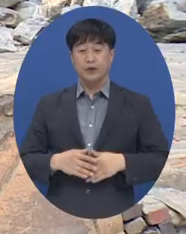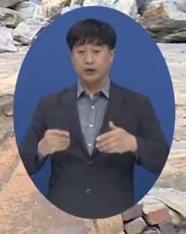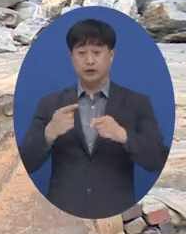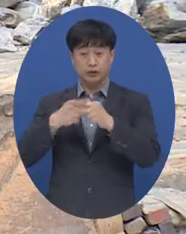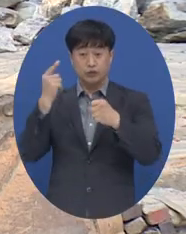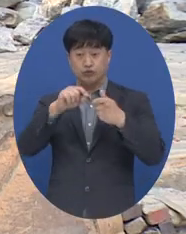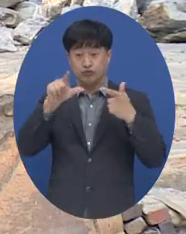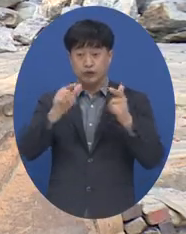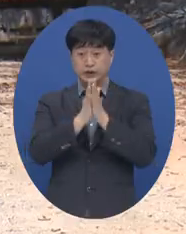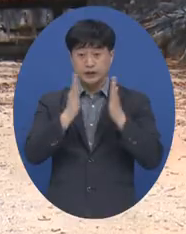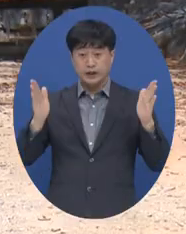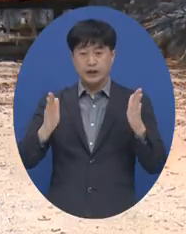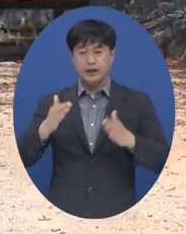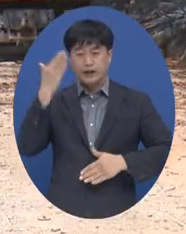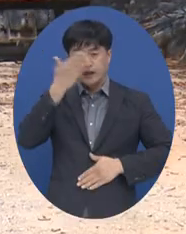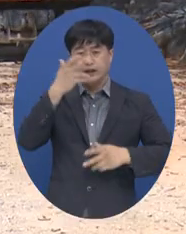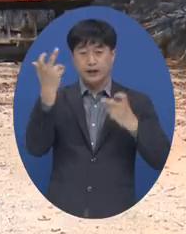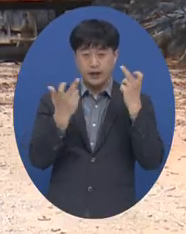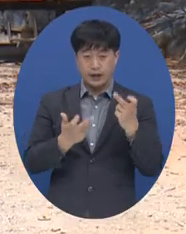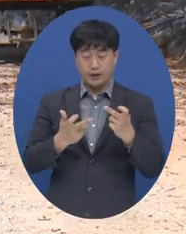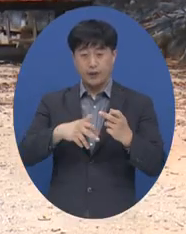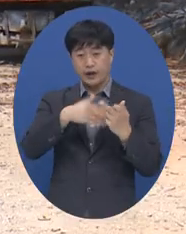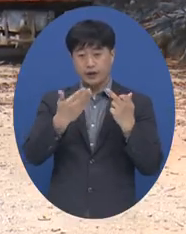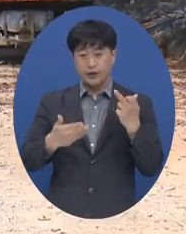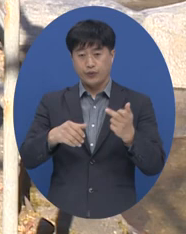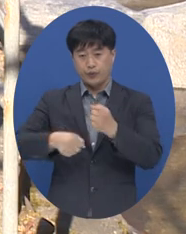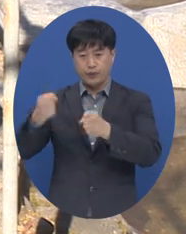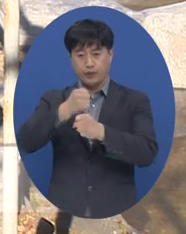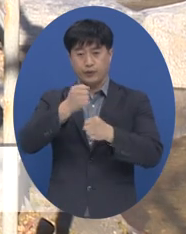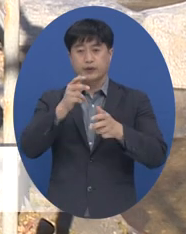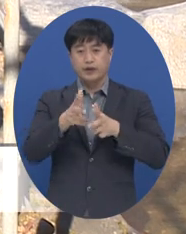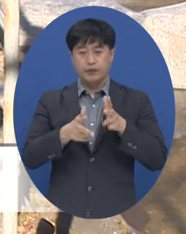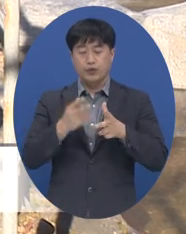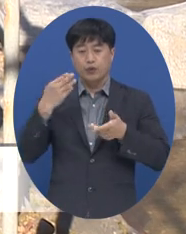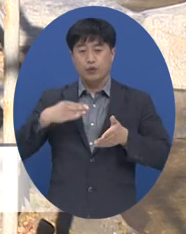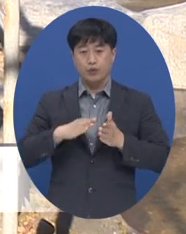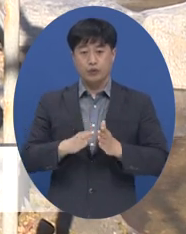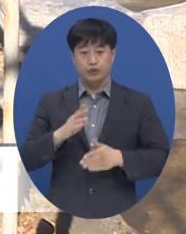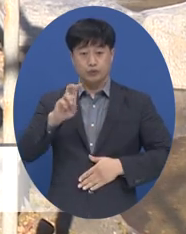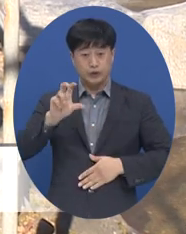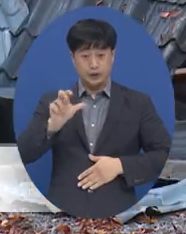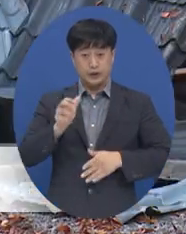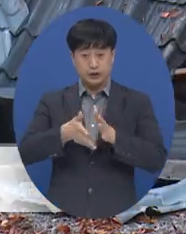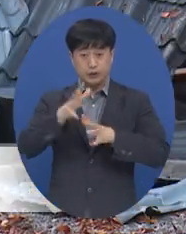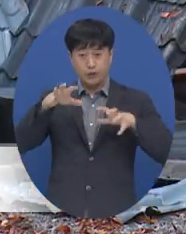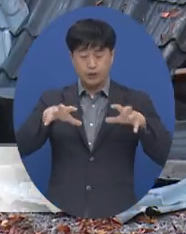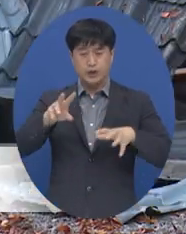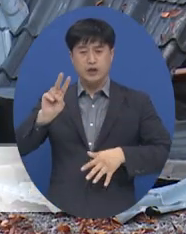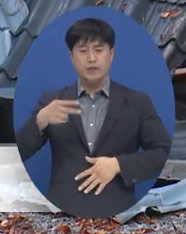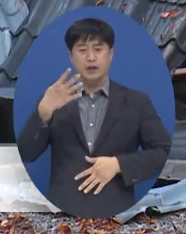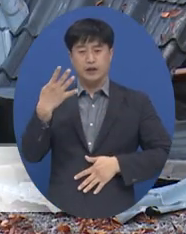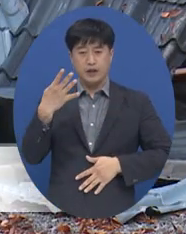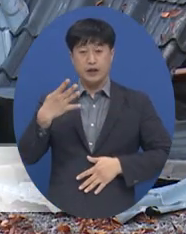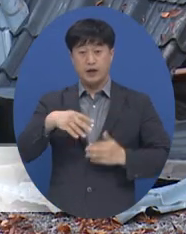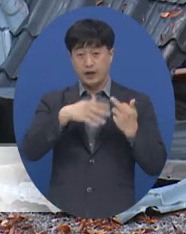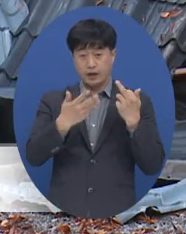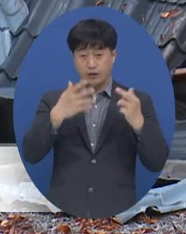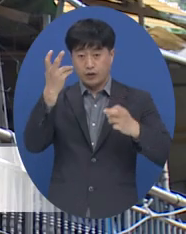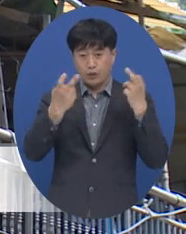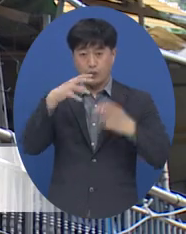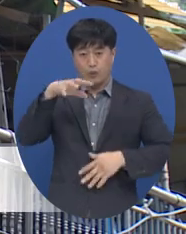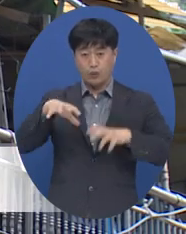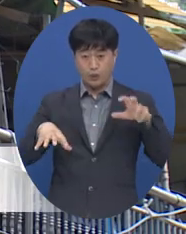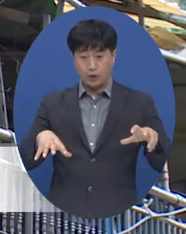지난해 6월부터 시작된 청정계곡 하천 복원 사업. 경기도는 25개 시군의 204개 하천